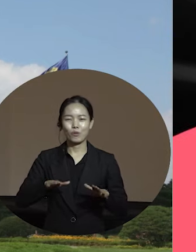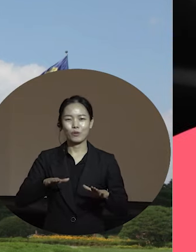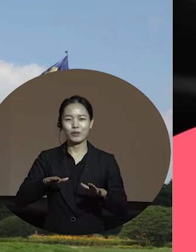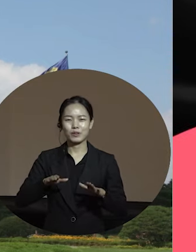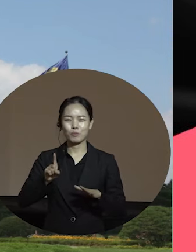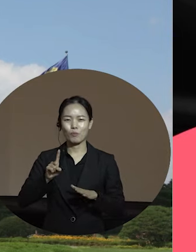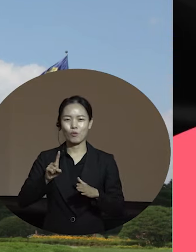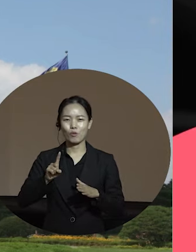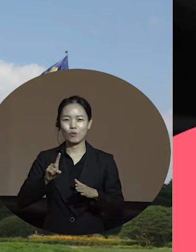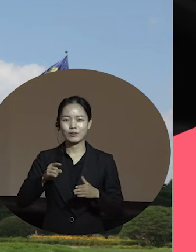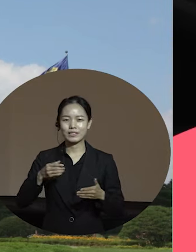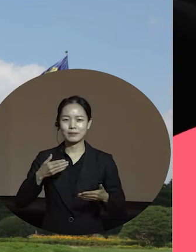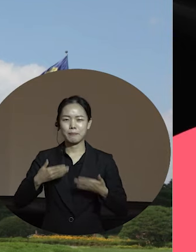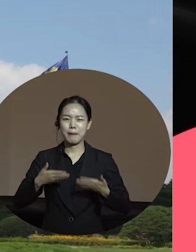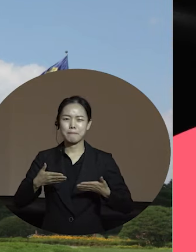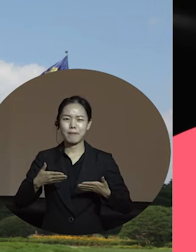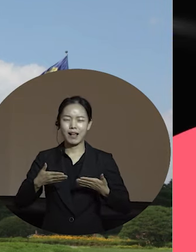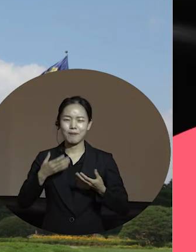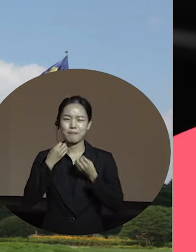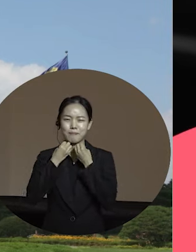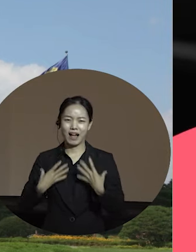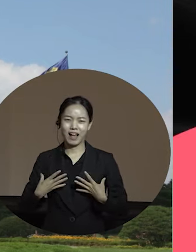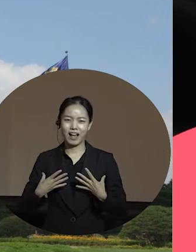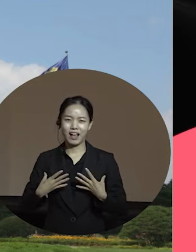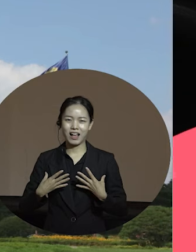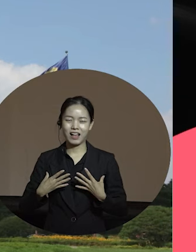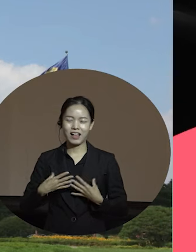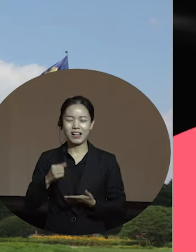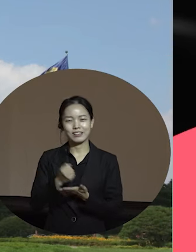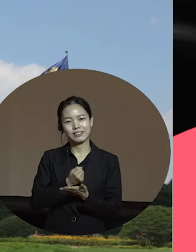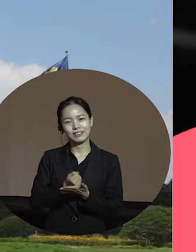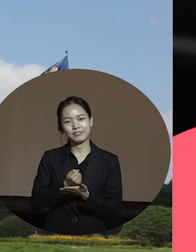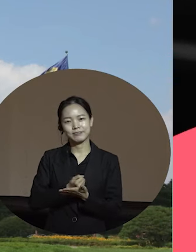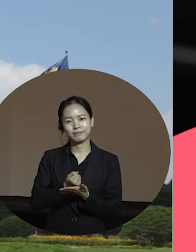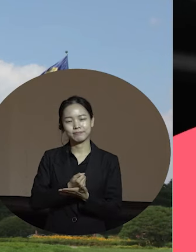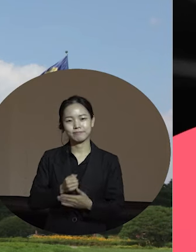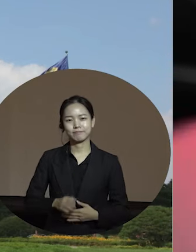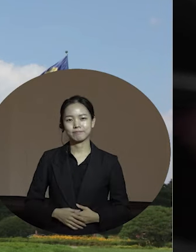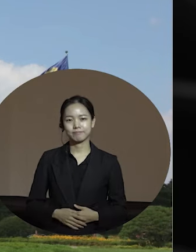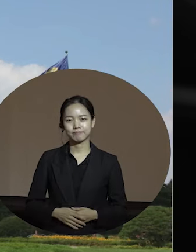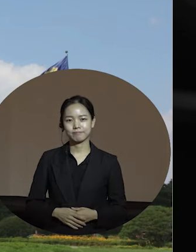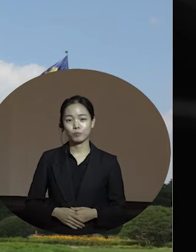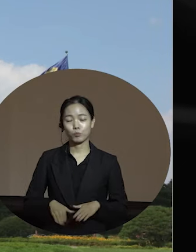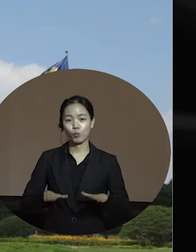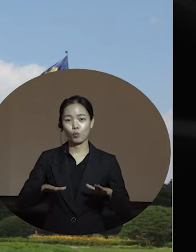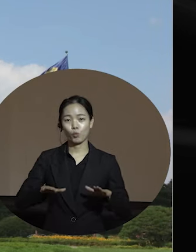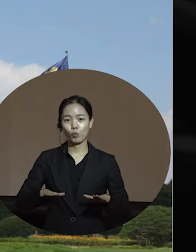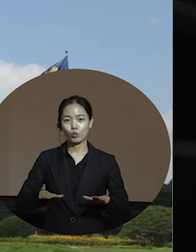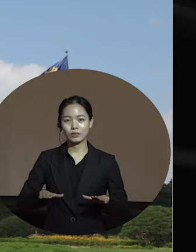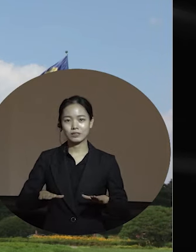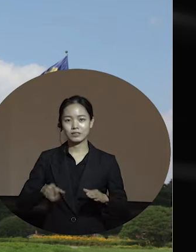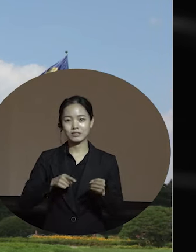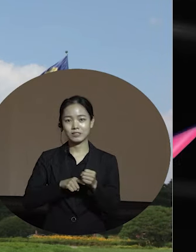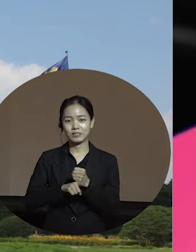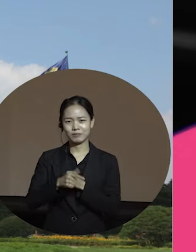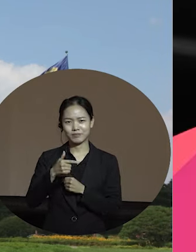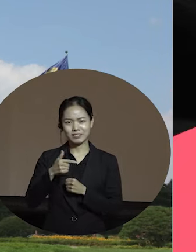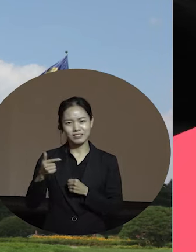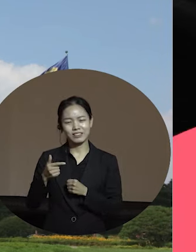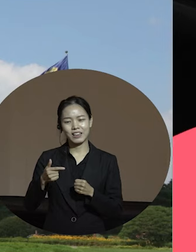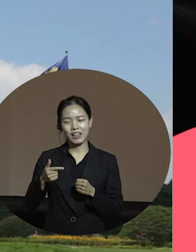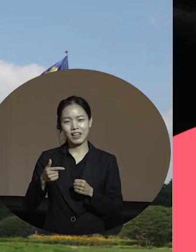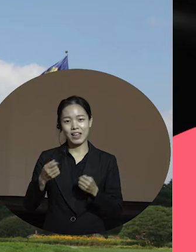일정상 참석하지 못해서 매우 아쉽게 생각합니다. 먼저 오늘 뜻깊은 행사를 준비해